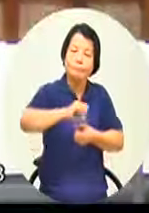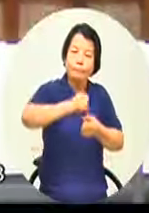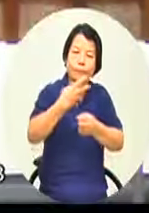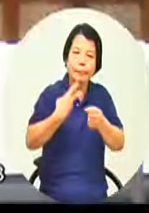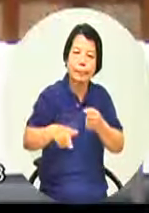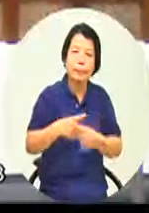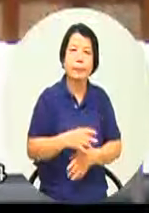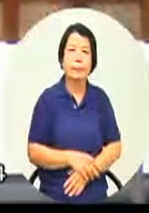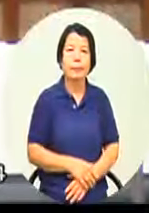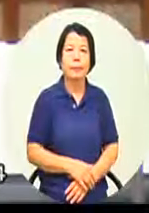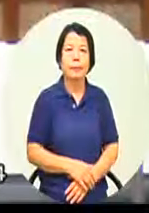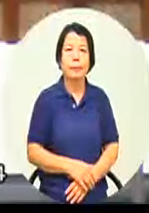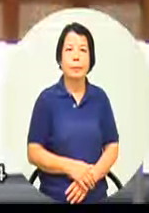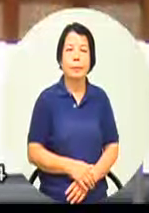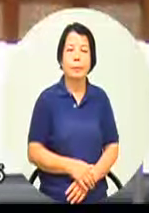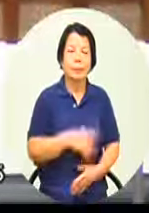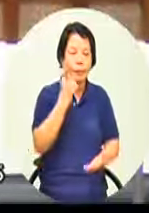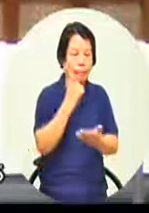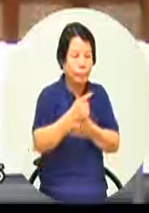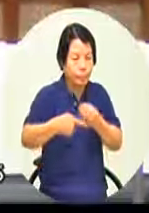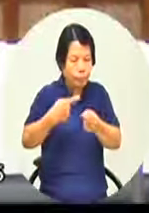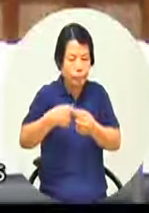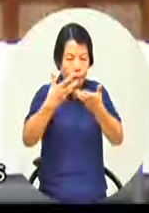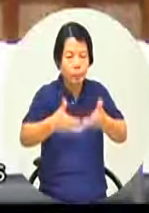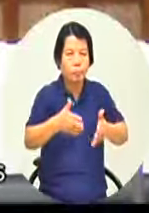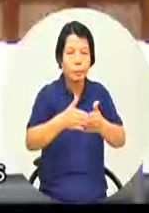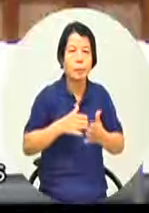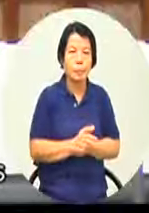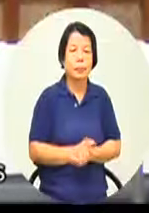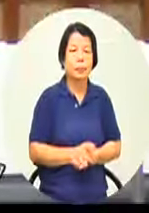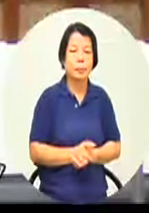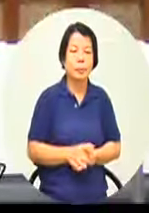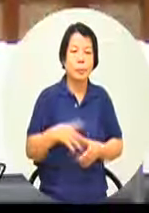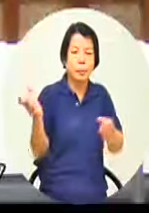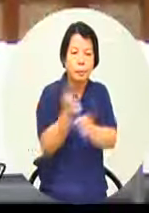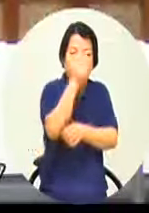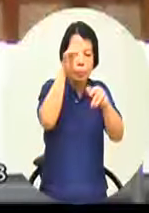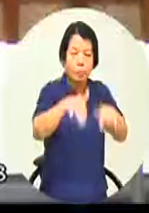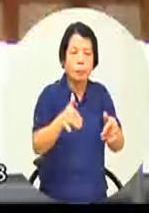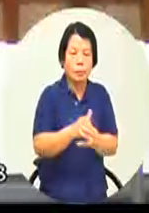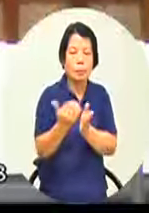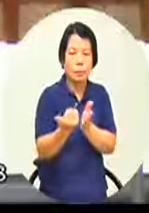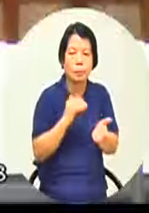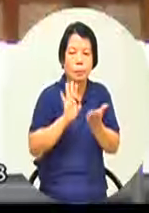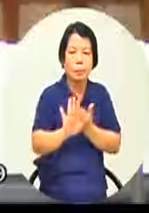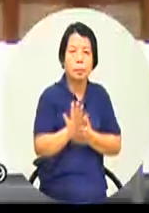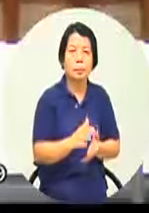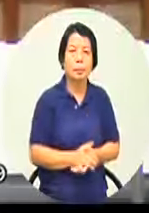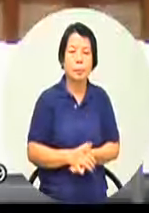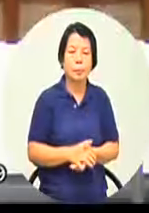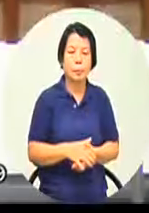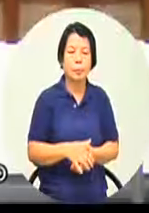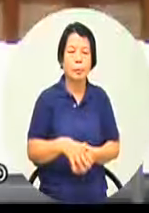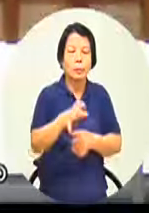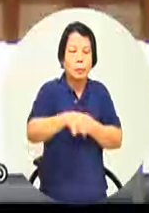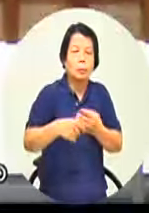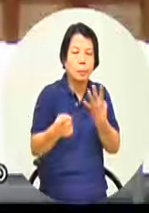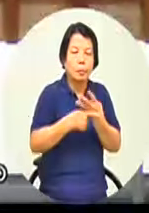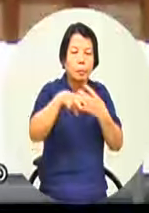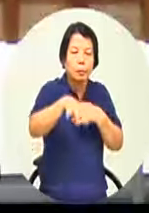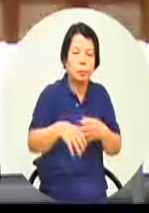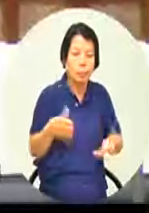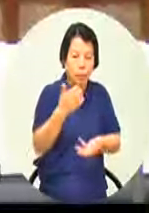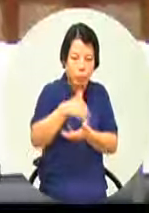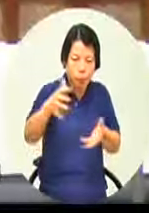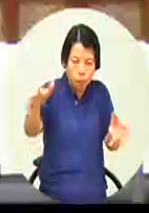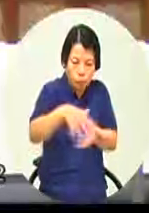哈。每一次在重要的水风灾前后，农业局去统计